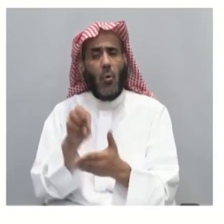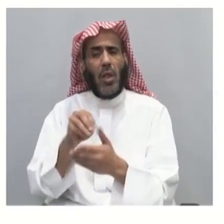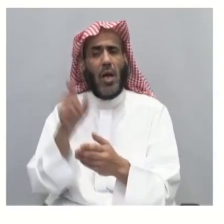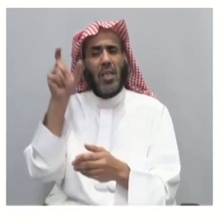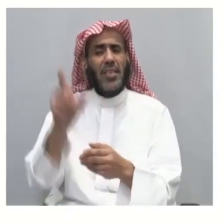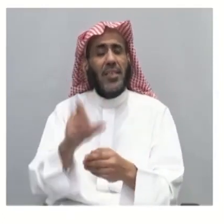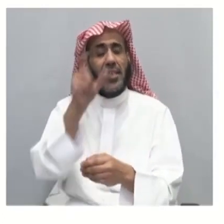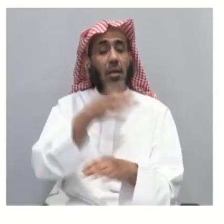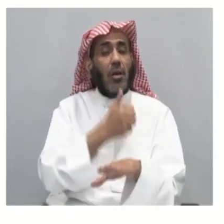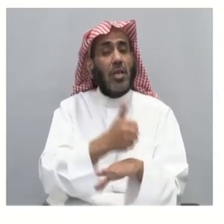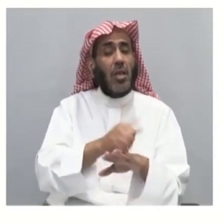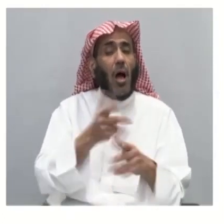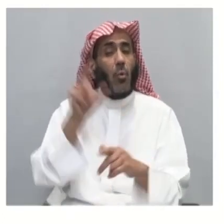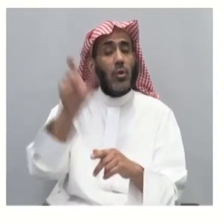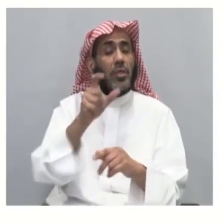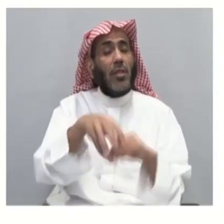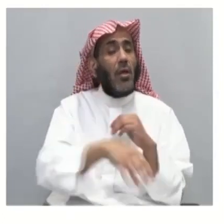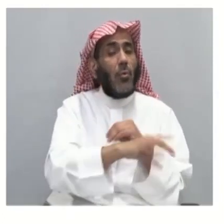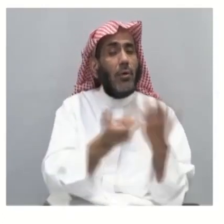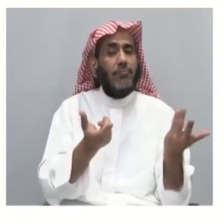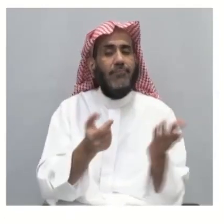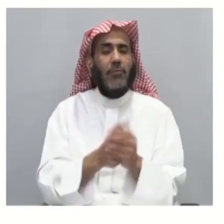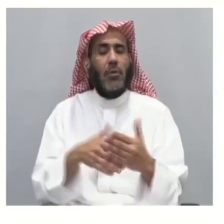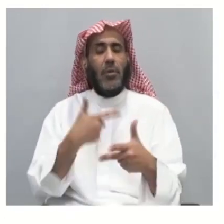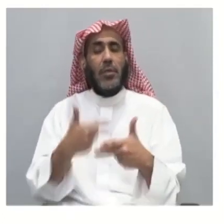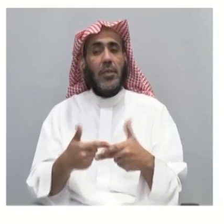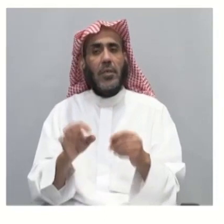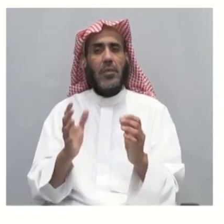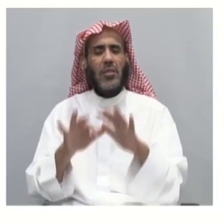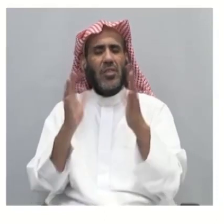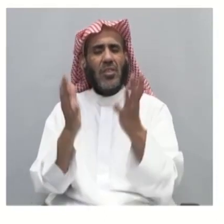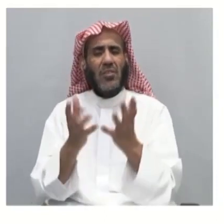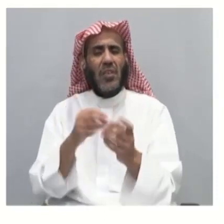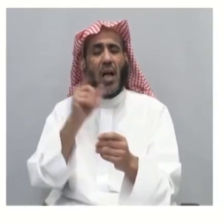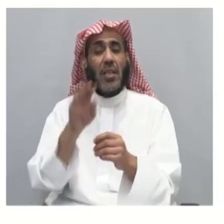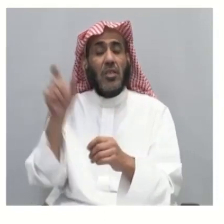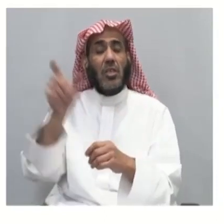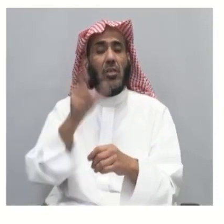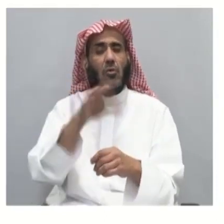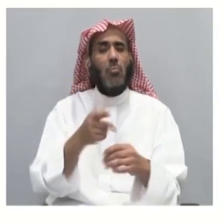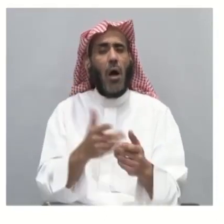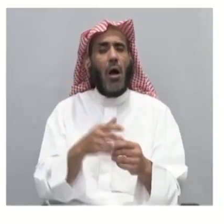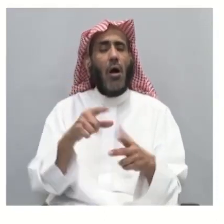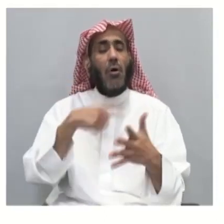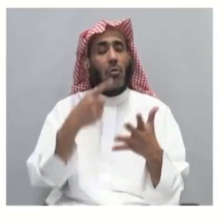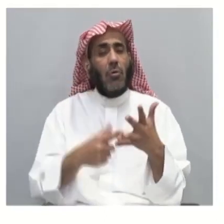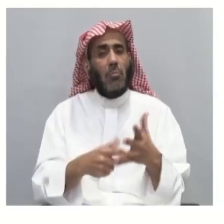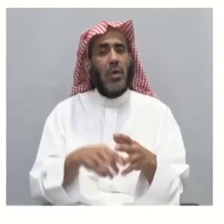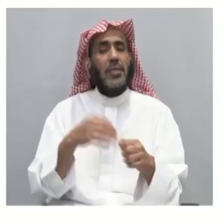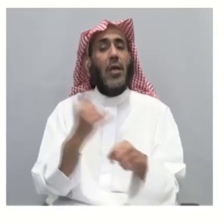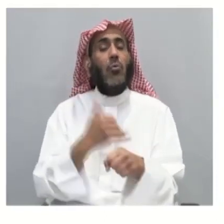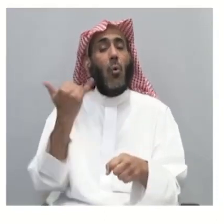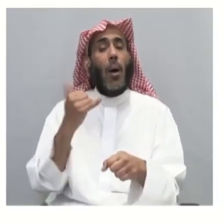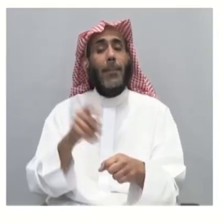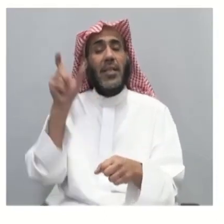الشخصيات هذه رئيسه او ثانويه تحدد بعد بعد ذلك صفات هذه الشخصيات ثم دور هذه